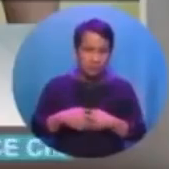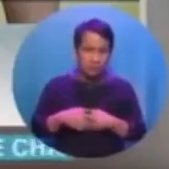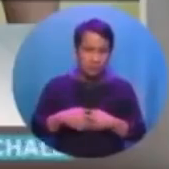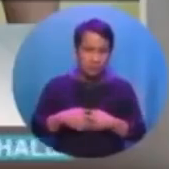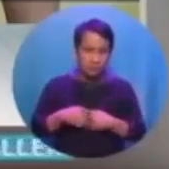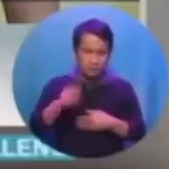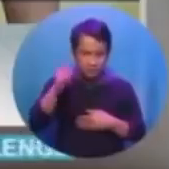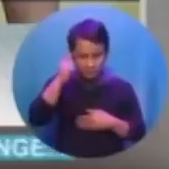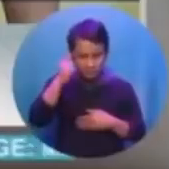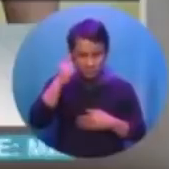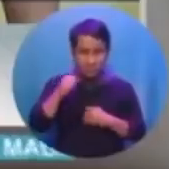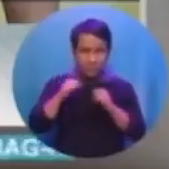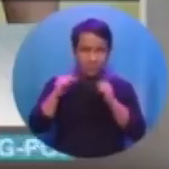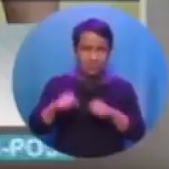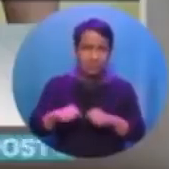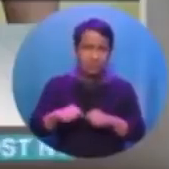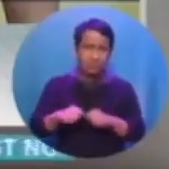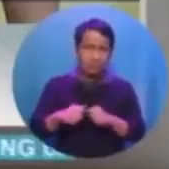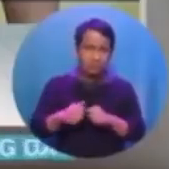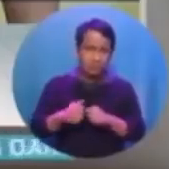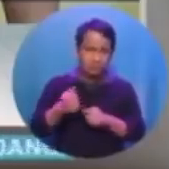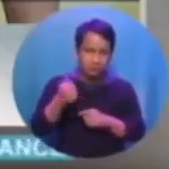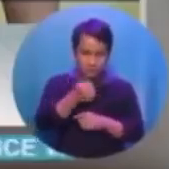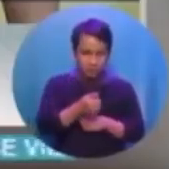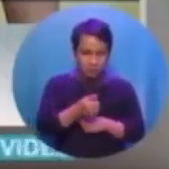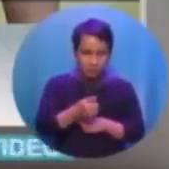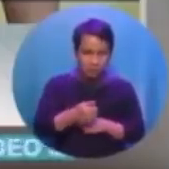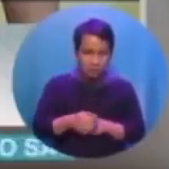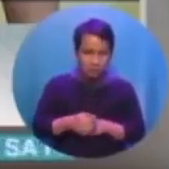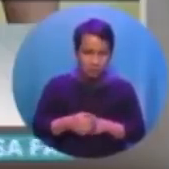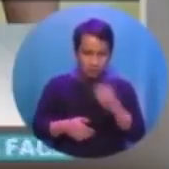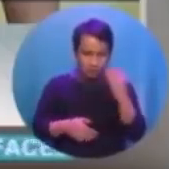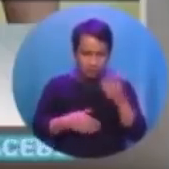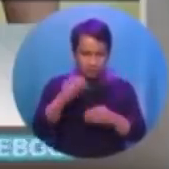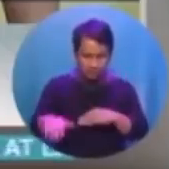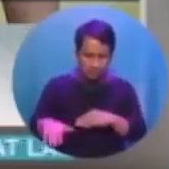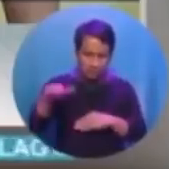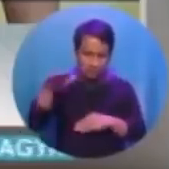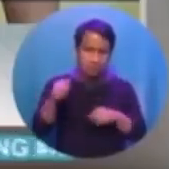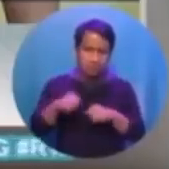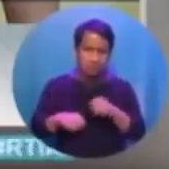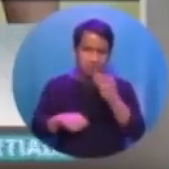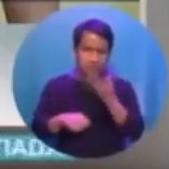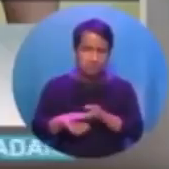mo ba naisip na anong isipin ng ibang tao? Kapilay ng anak natin, pag lumaki yan,